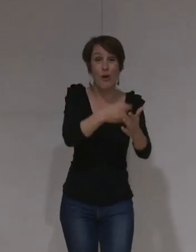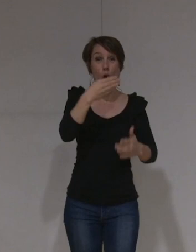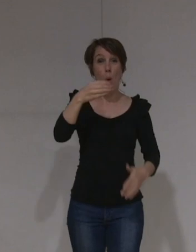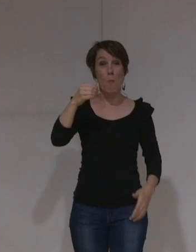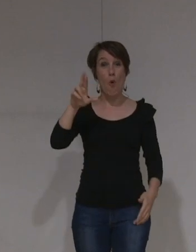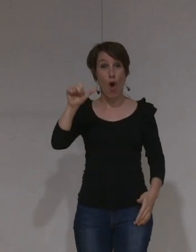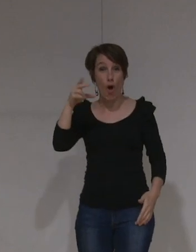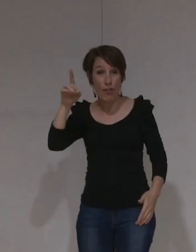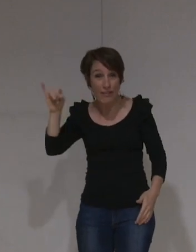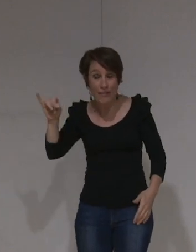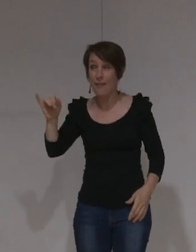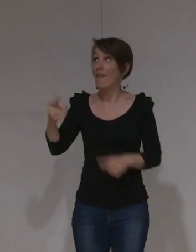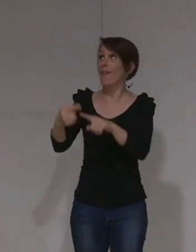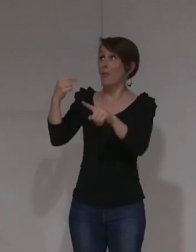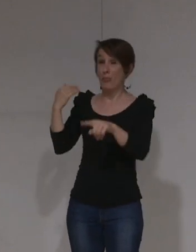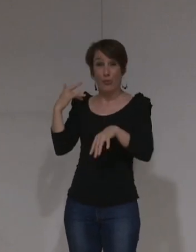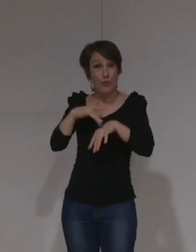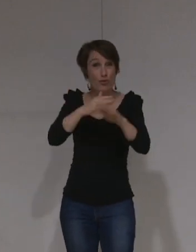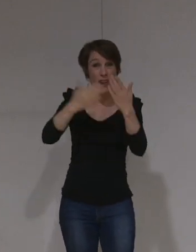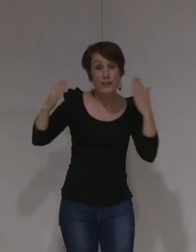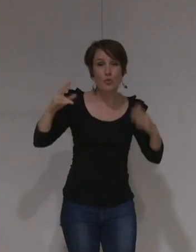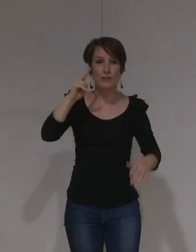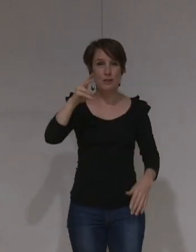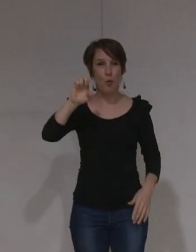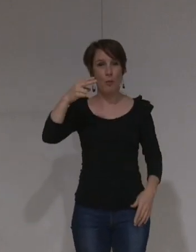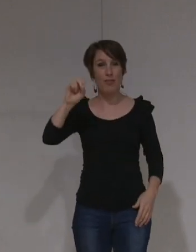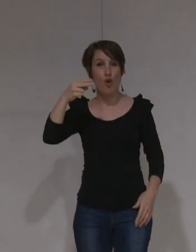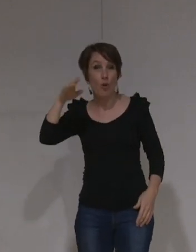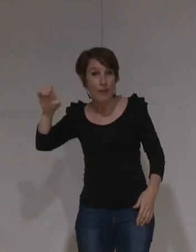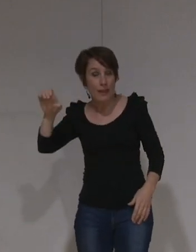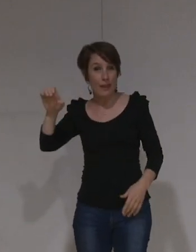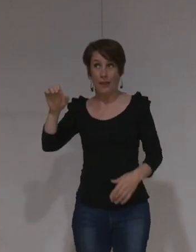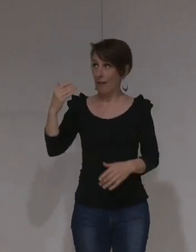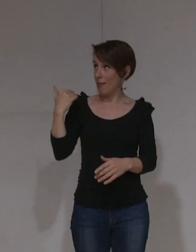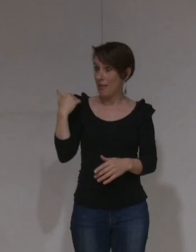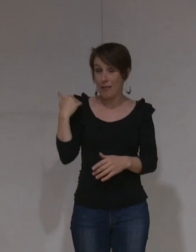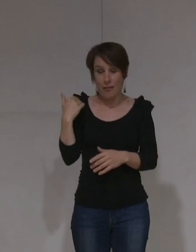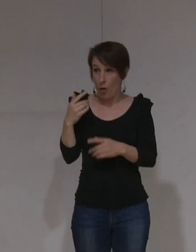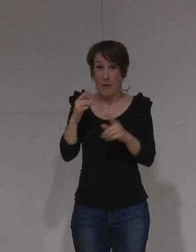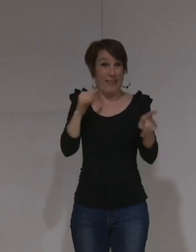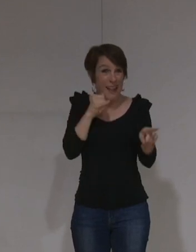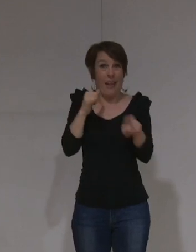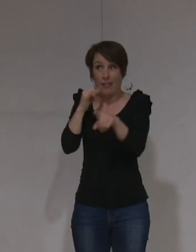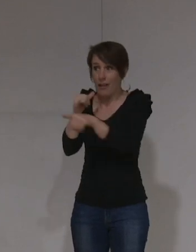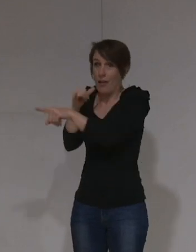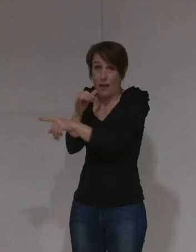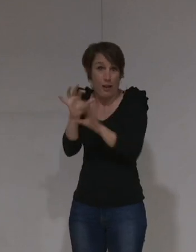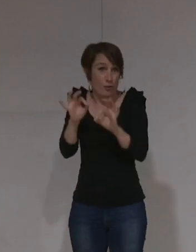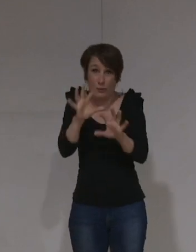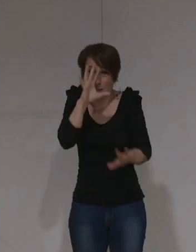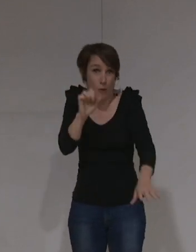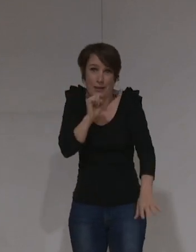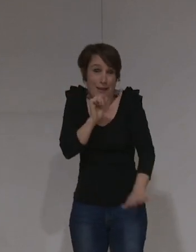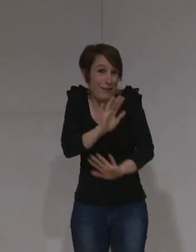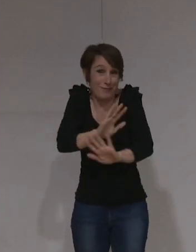euh il y a quelques quelques semaines encore et c'est un pur concours de circonstances et je vous engage